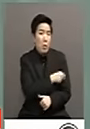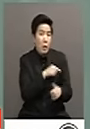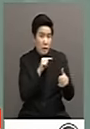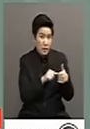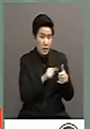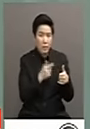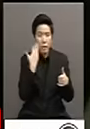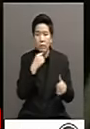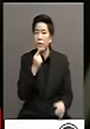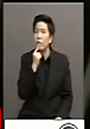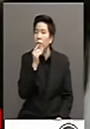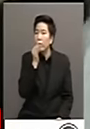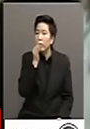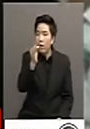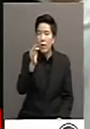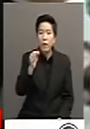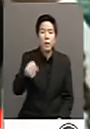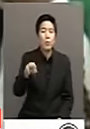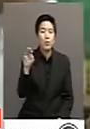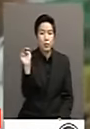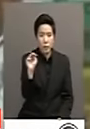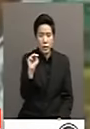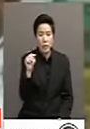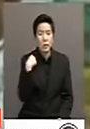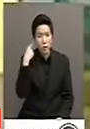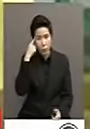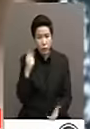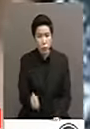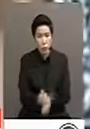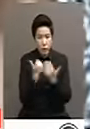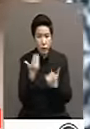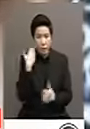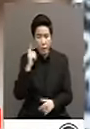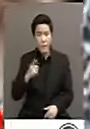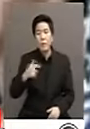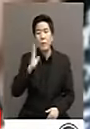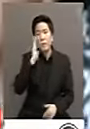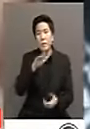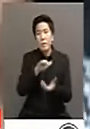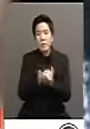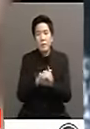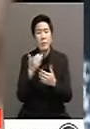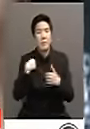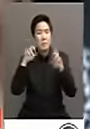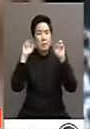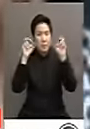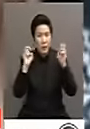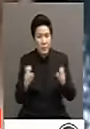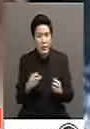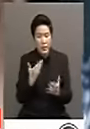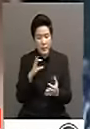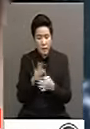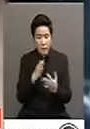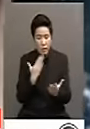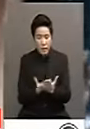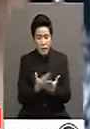ครัวก็เคยไปร้องกับมูลนิธิปวีณาหงสกุลเกี่ยวกับเรื่องนี้แล้วก็เป็นคดีความกับสามีก็จะมีประเด็นเรื่องของทรัพย์สินด้วย